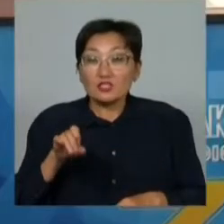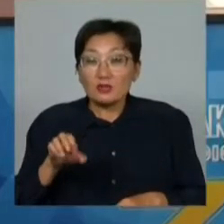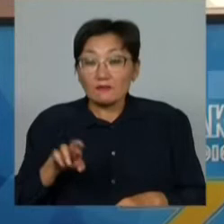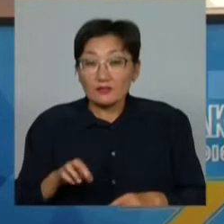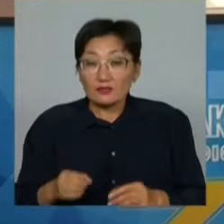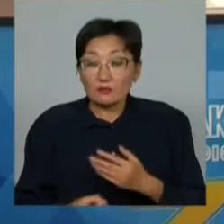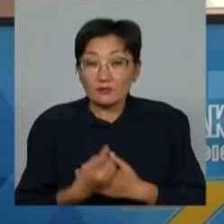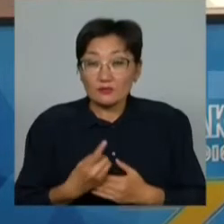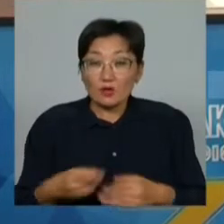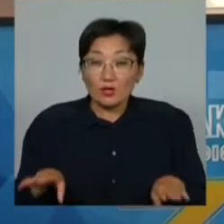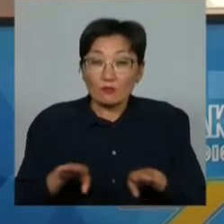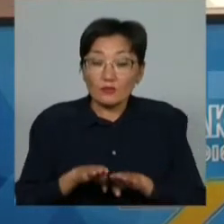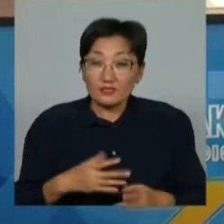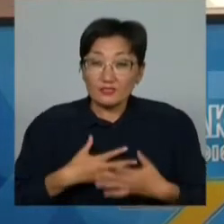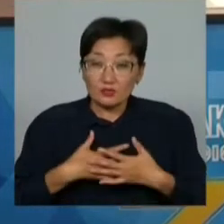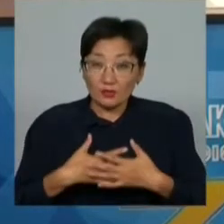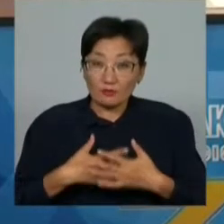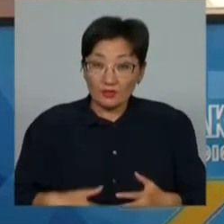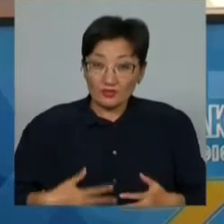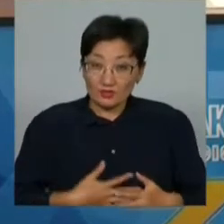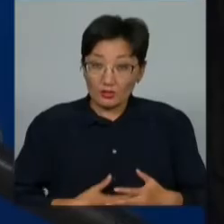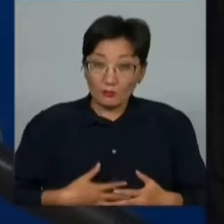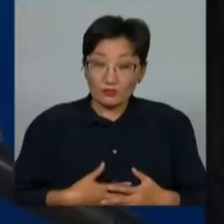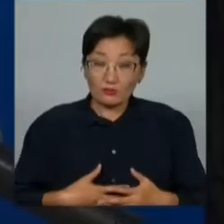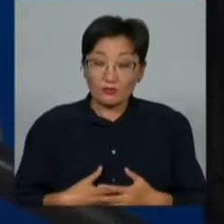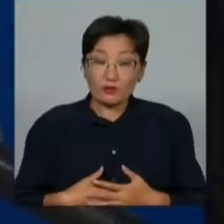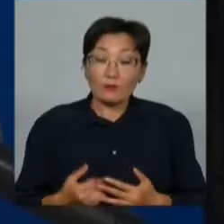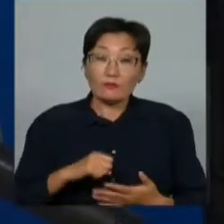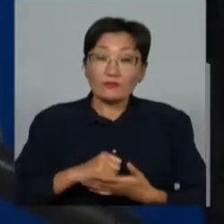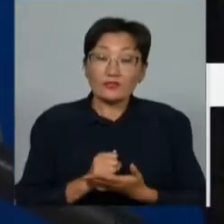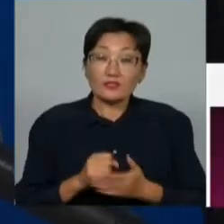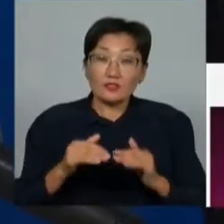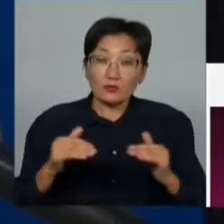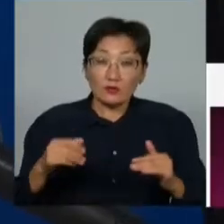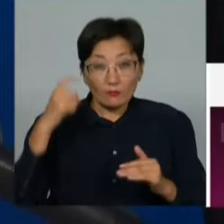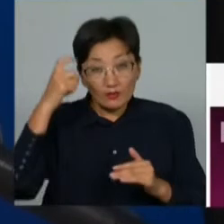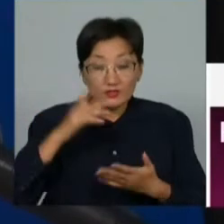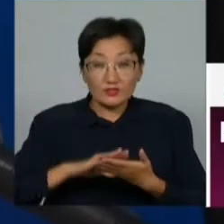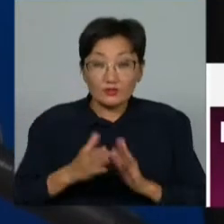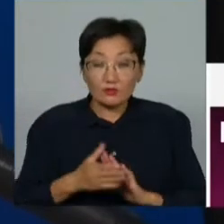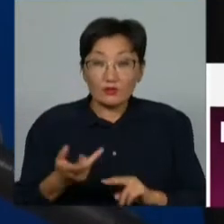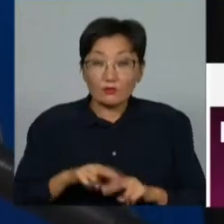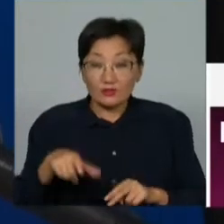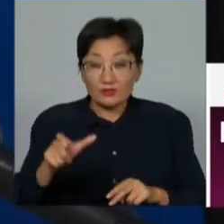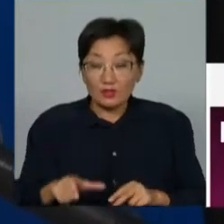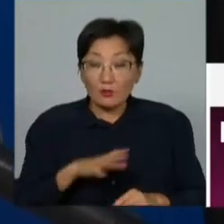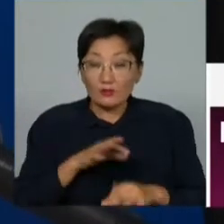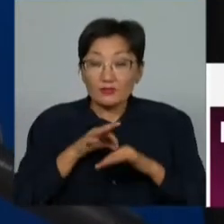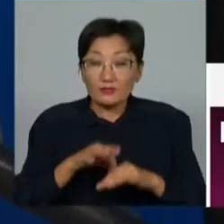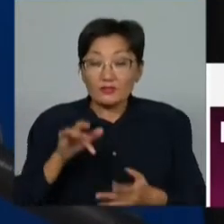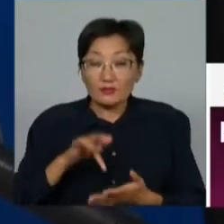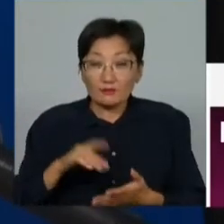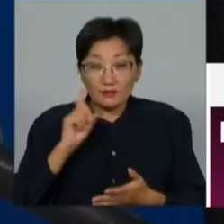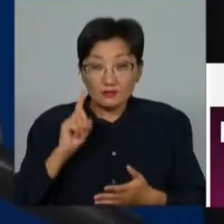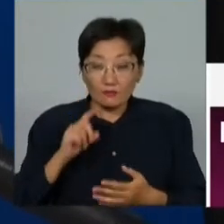возникшей в результате закрытия дыхательных путей желудочным содержимым. Для установления степени алкогольного опьянения данные граждане были доставлены в Центр